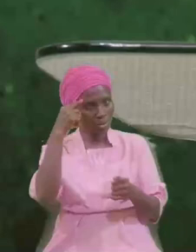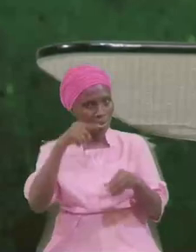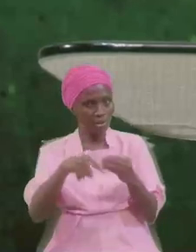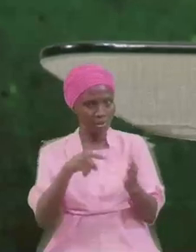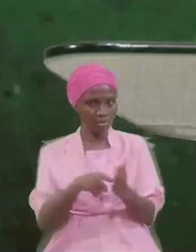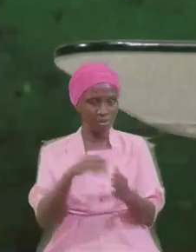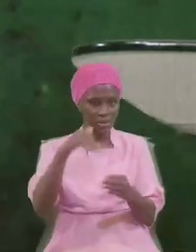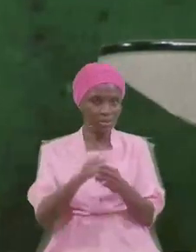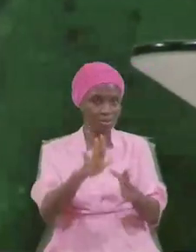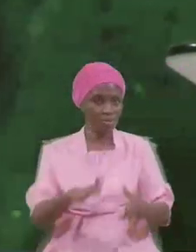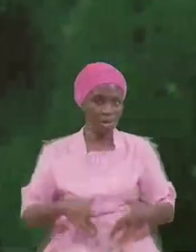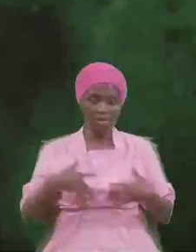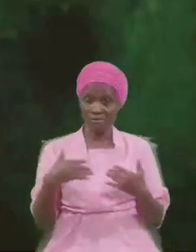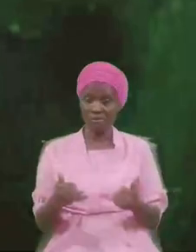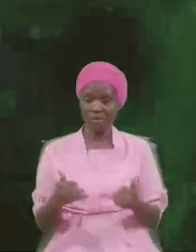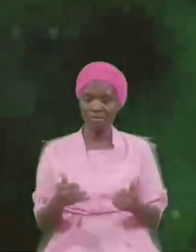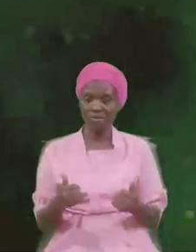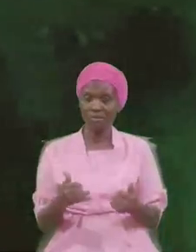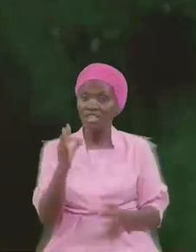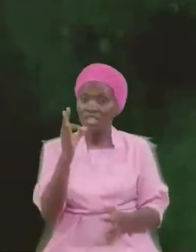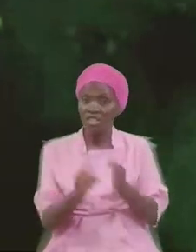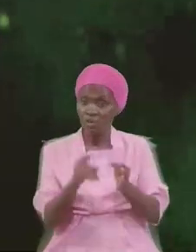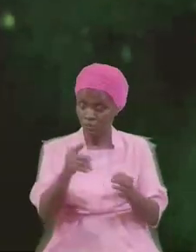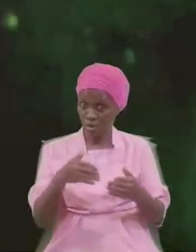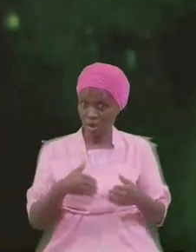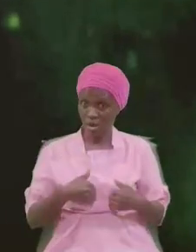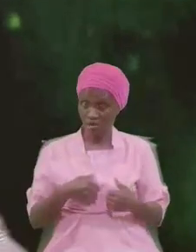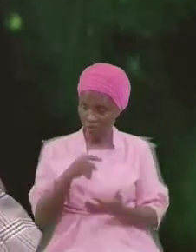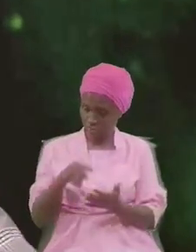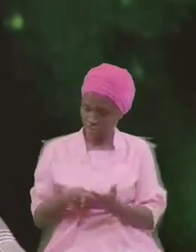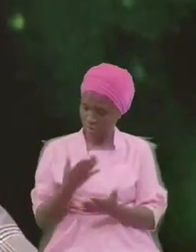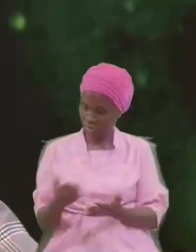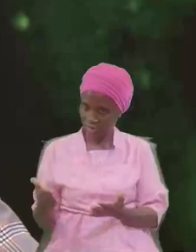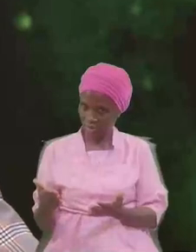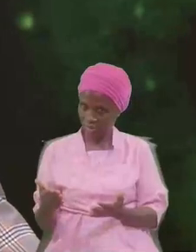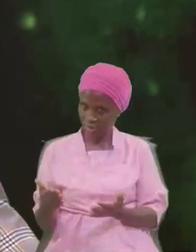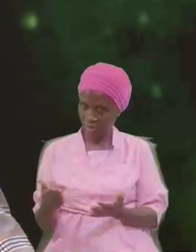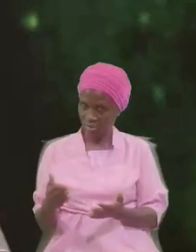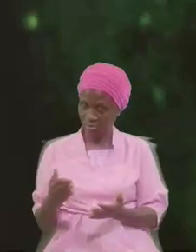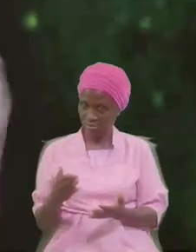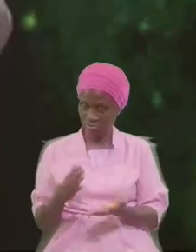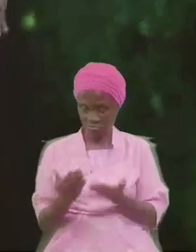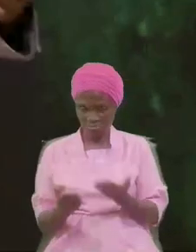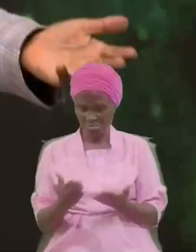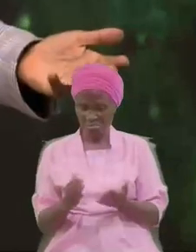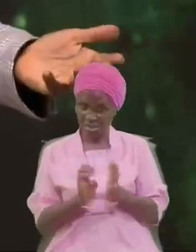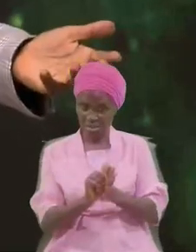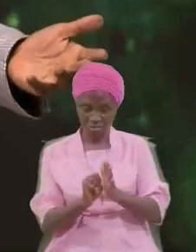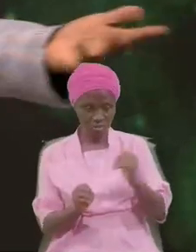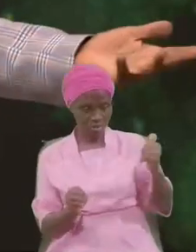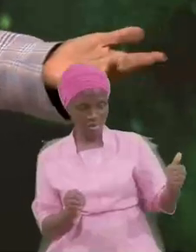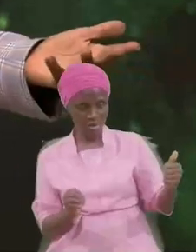vie. Si vous avez cette... Voyons que nous avons ce